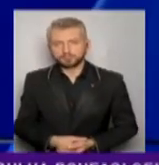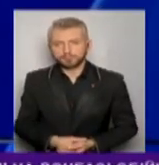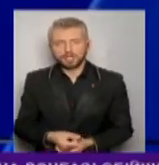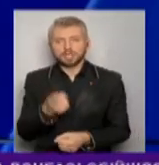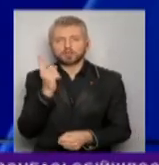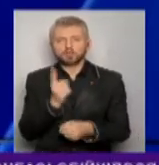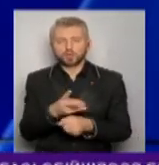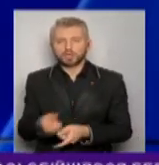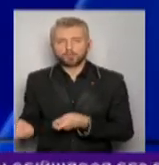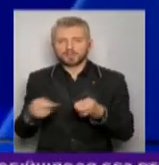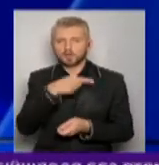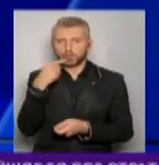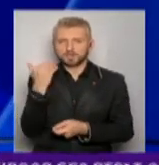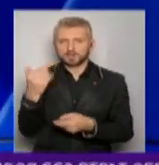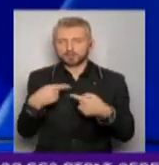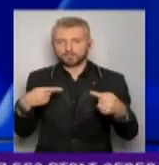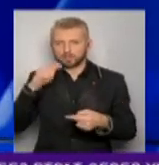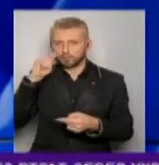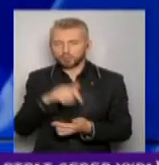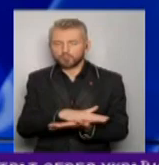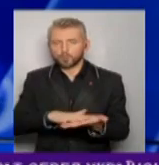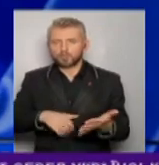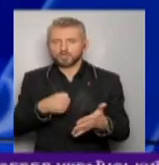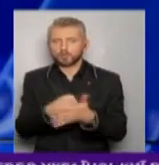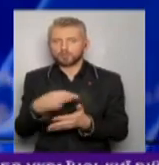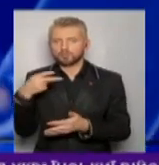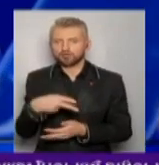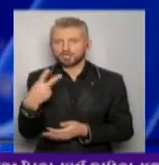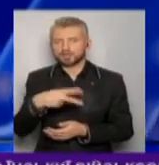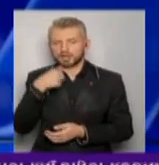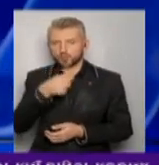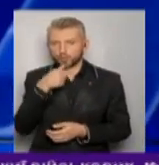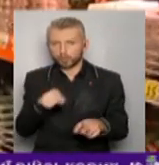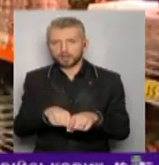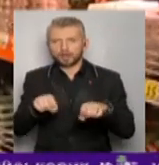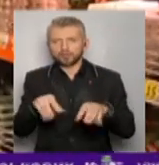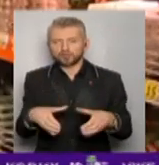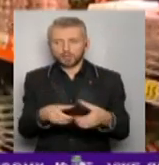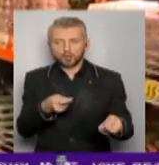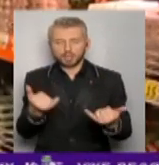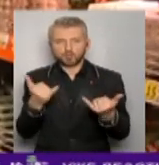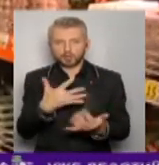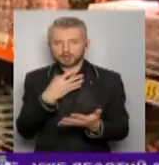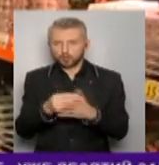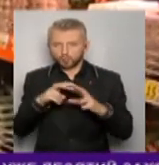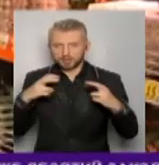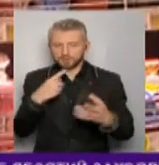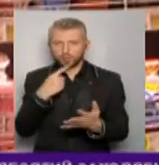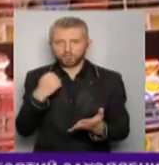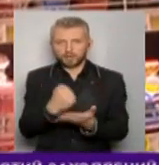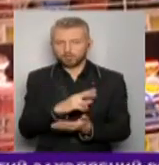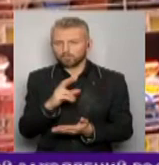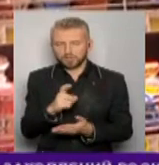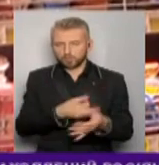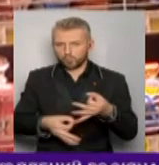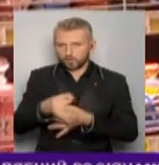Заборона на ввезення російських товарів в Україну продовжили до 2020 року. Таке рішення уряд сьогодні на своєму засіданні ухвалив без